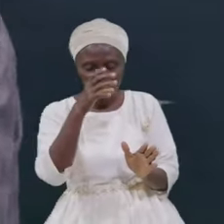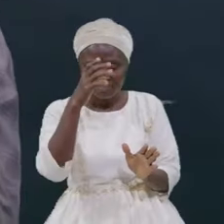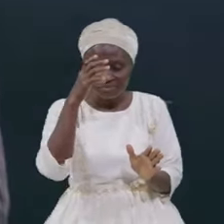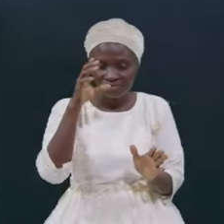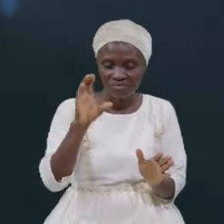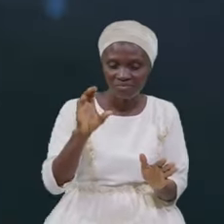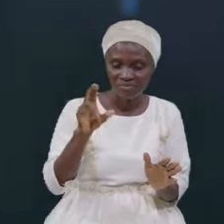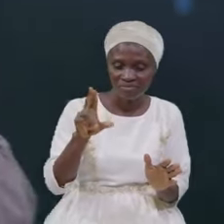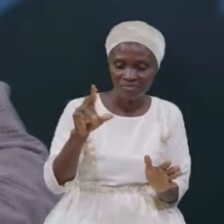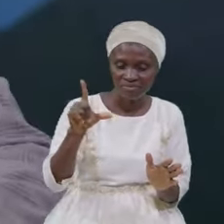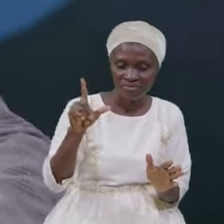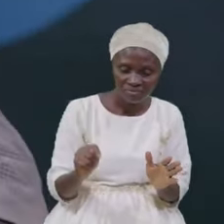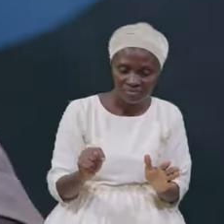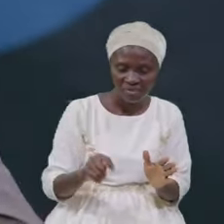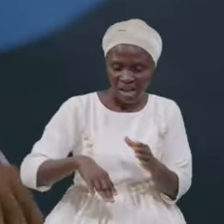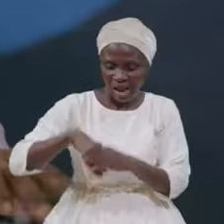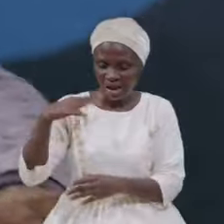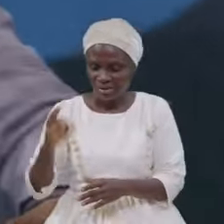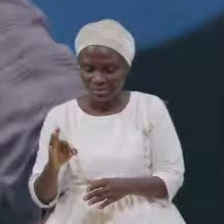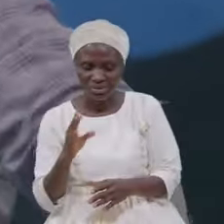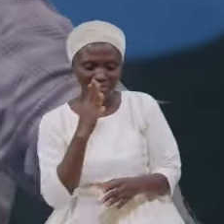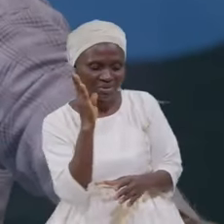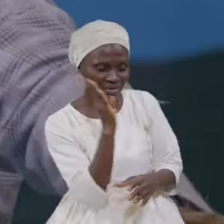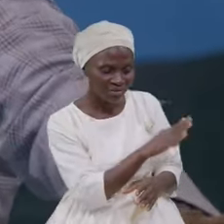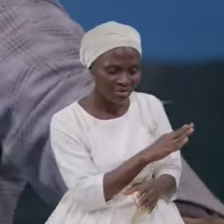des mauvais actes de la vie, je viens